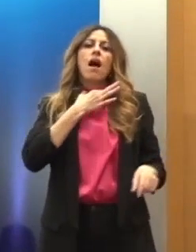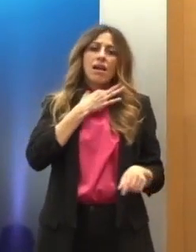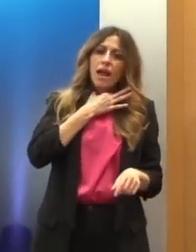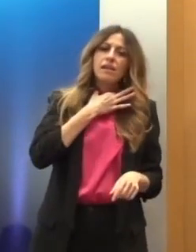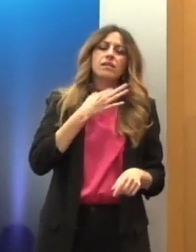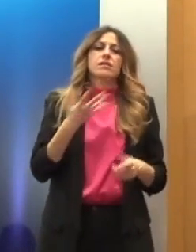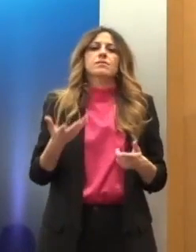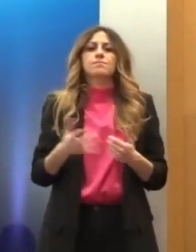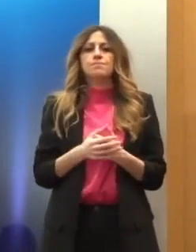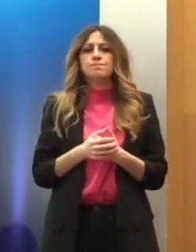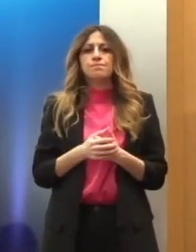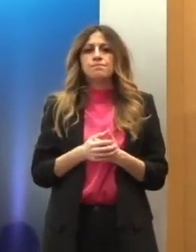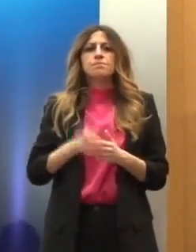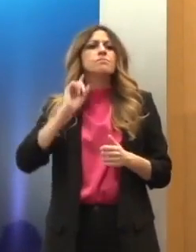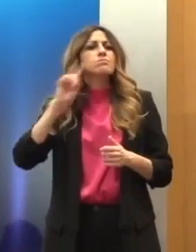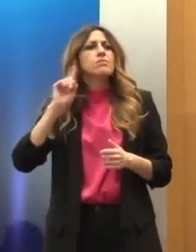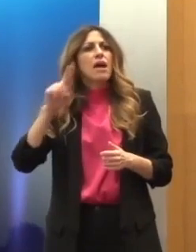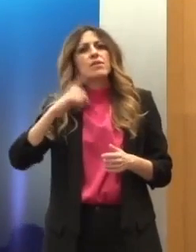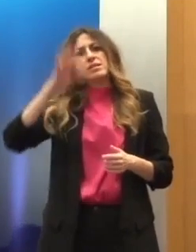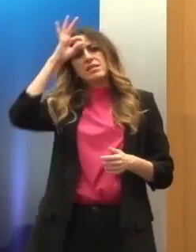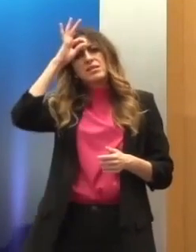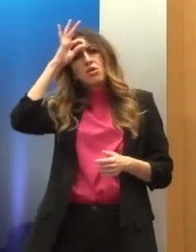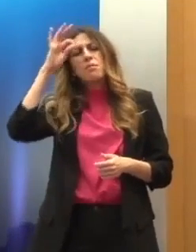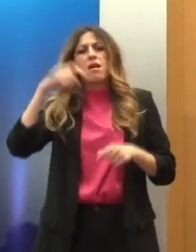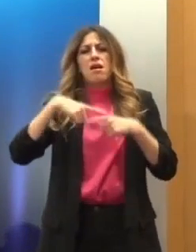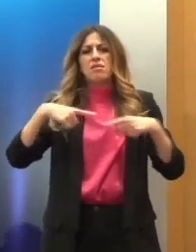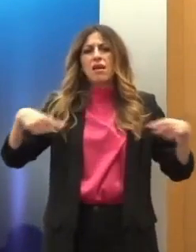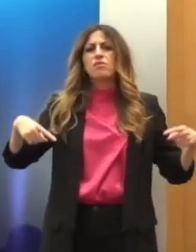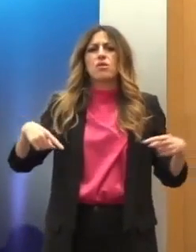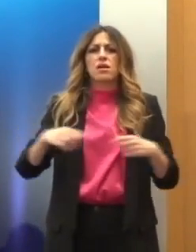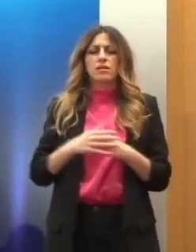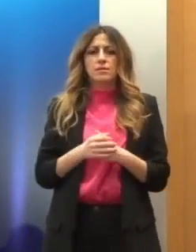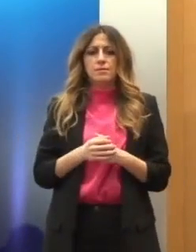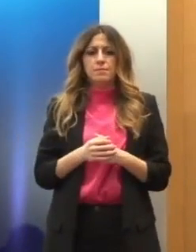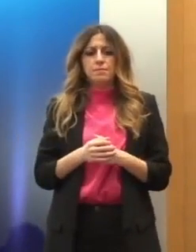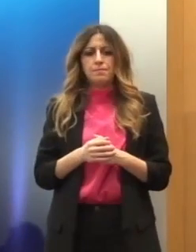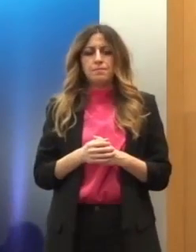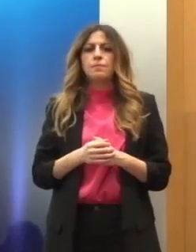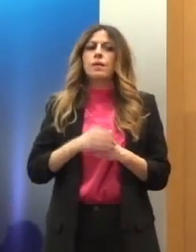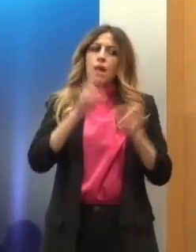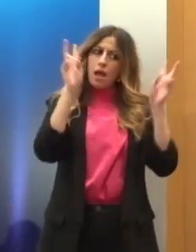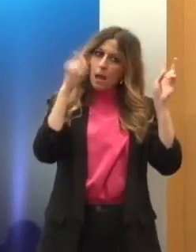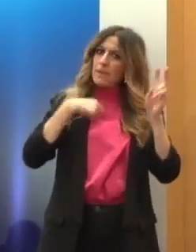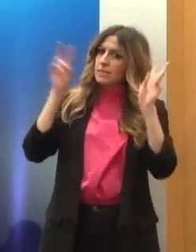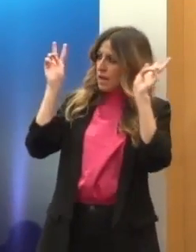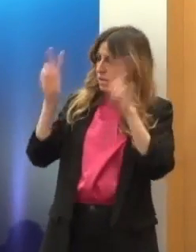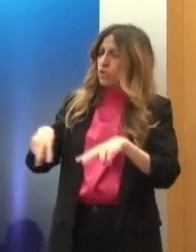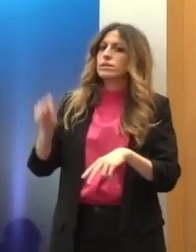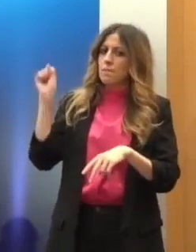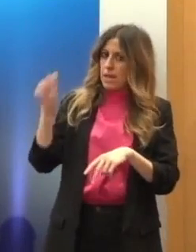των περιστατικών αυθαιρεσίας από τα σώματα ασφαλείας. Αναγνωρίσαμε το κενό που υπήρχε σε αυτό το πεδίο,